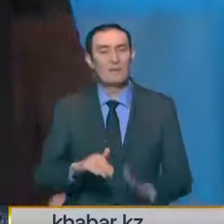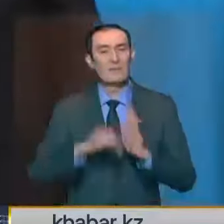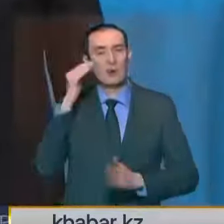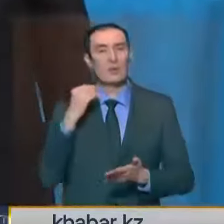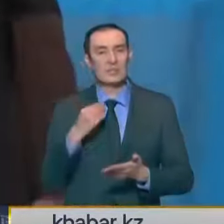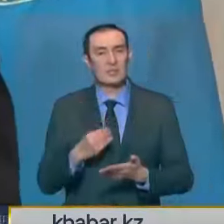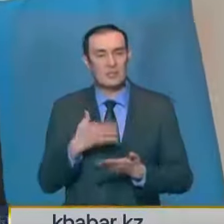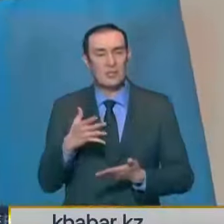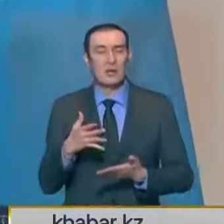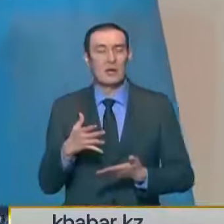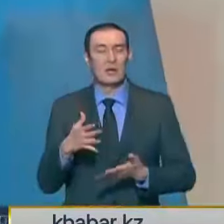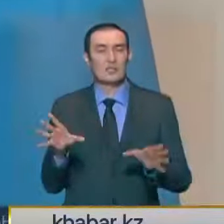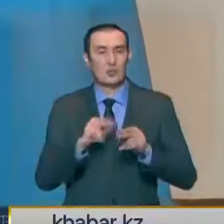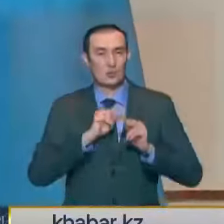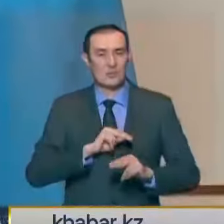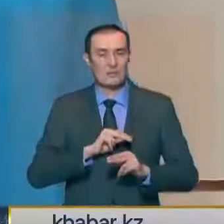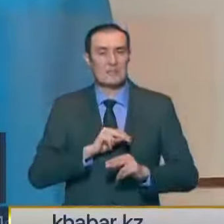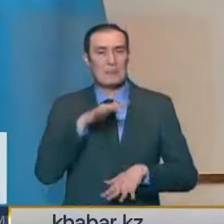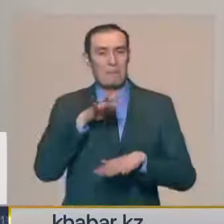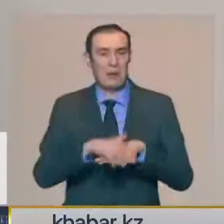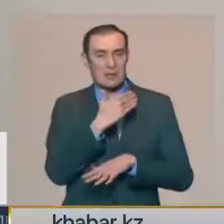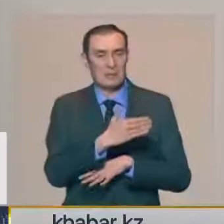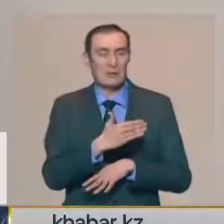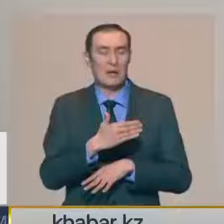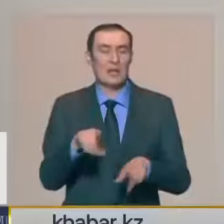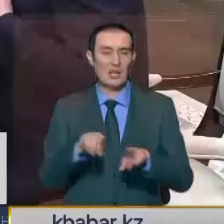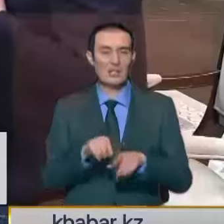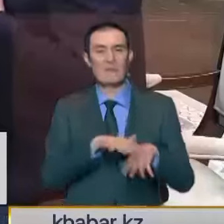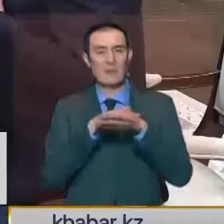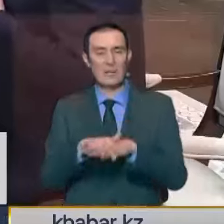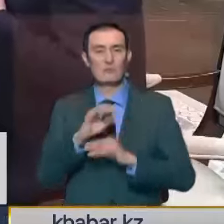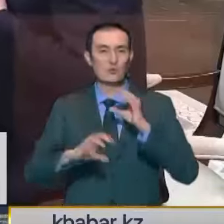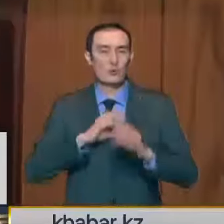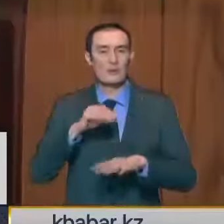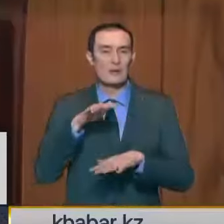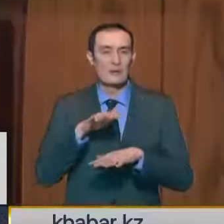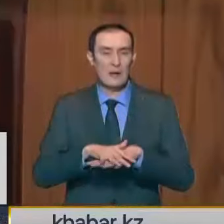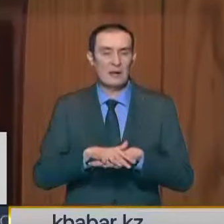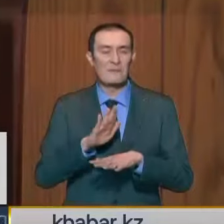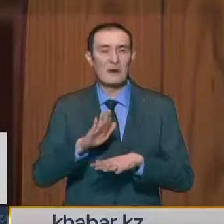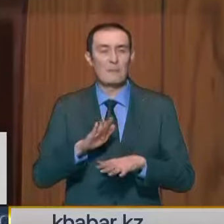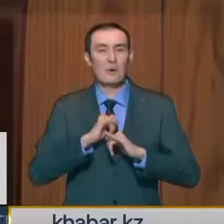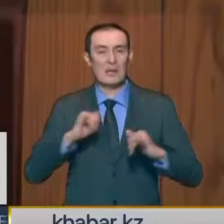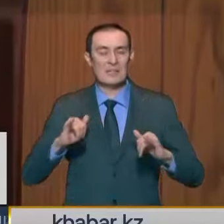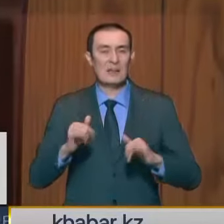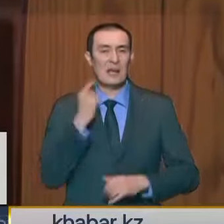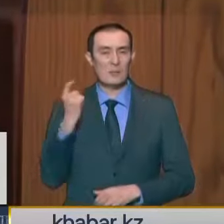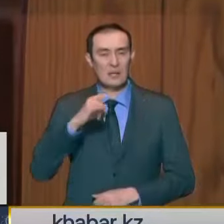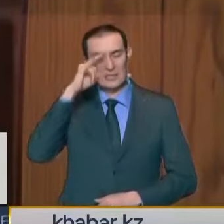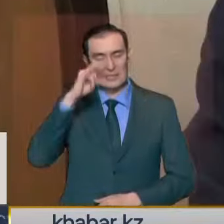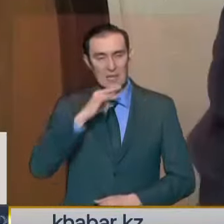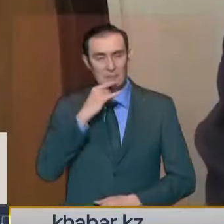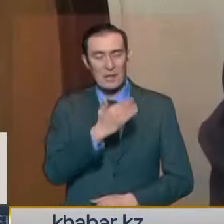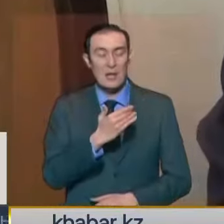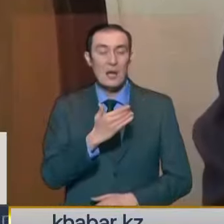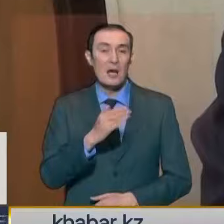Оценил стратегический характер сотрудничества сбр а также вклад международного фини института в Прогресс экономики Казахстана в